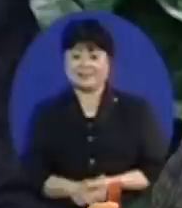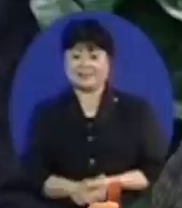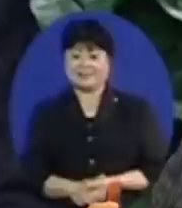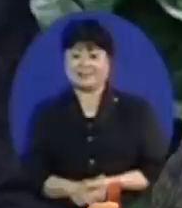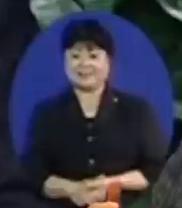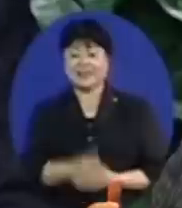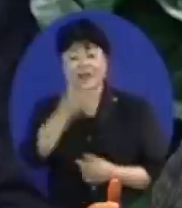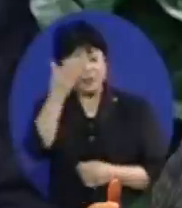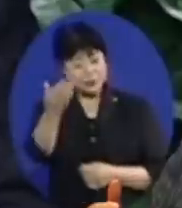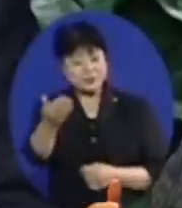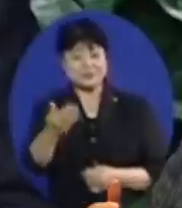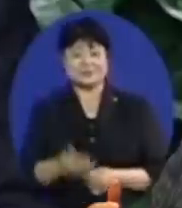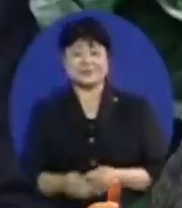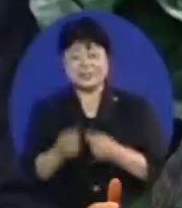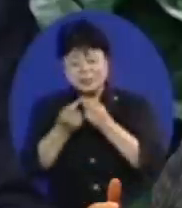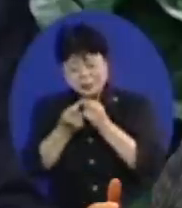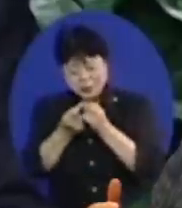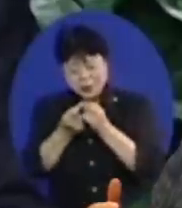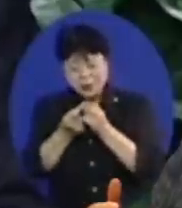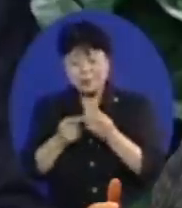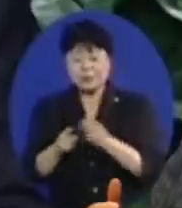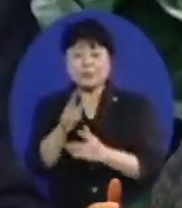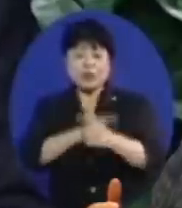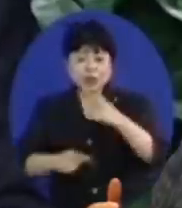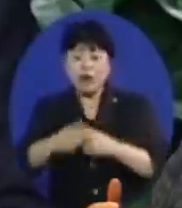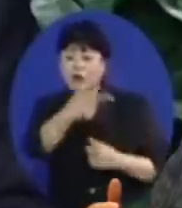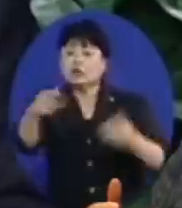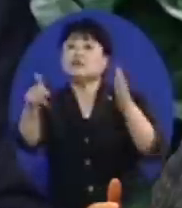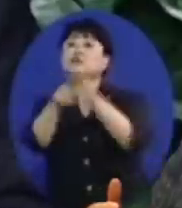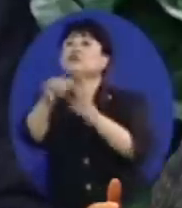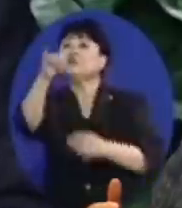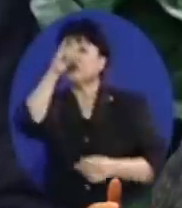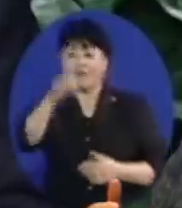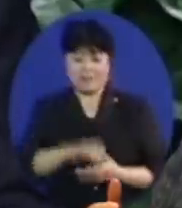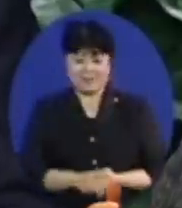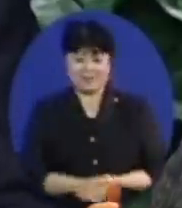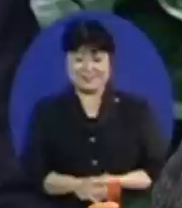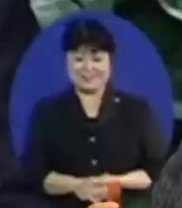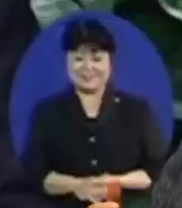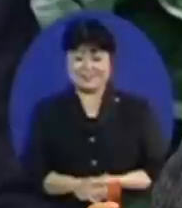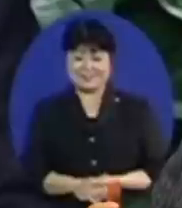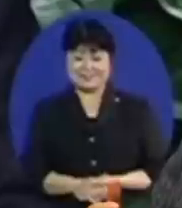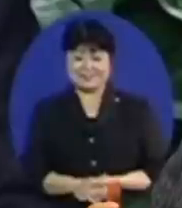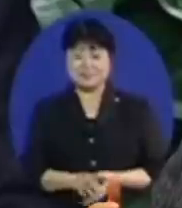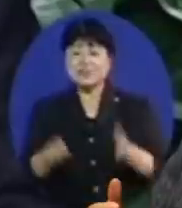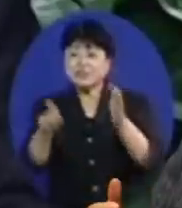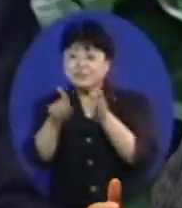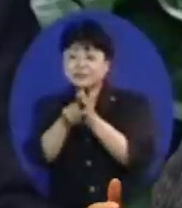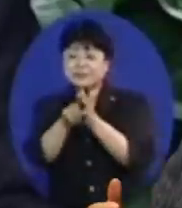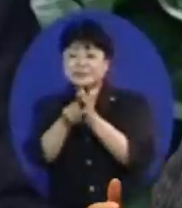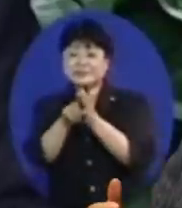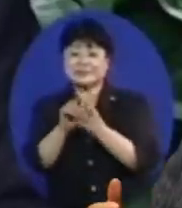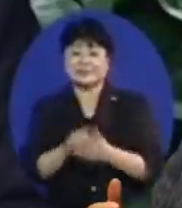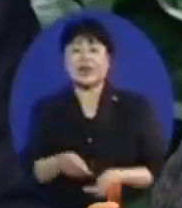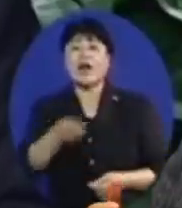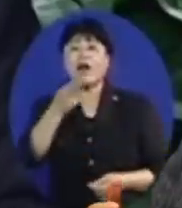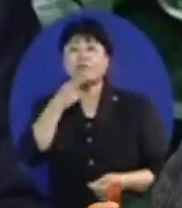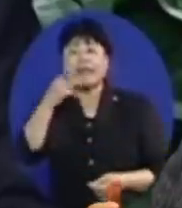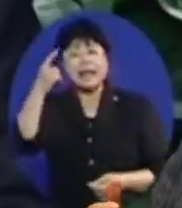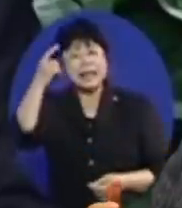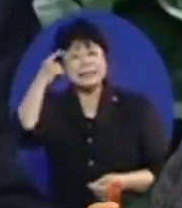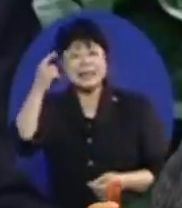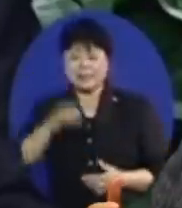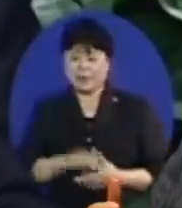오늘 여러분은 겨자씨 하나보다 더 많은 믿음을 가지고 있습니다. 자기가 믿음이 없다고